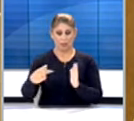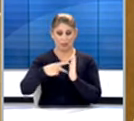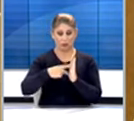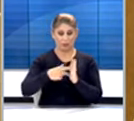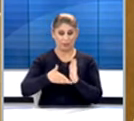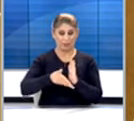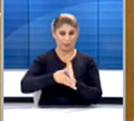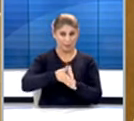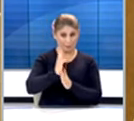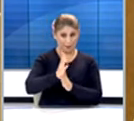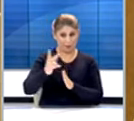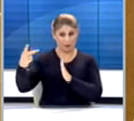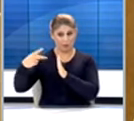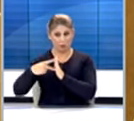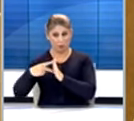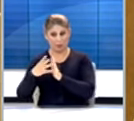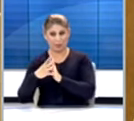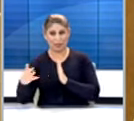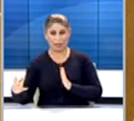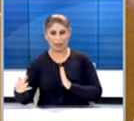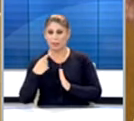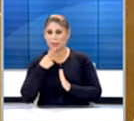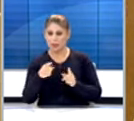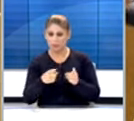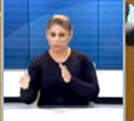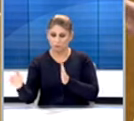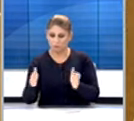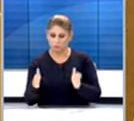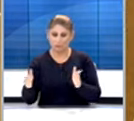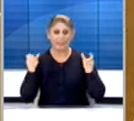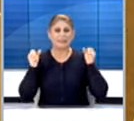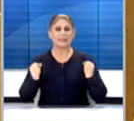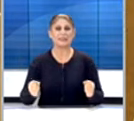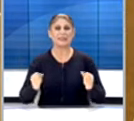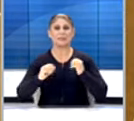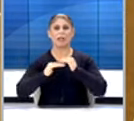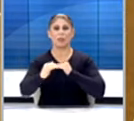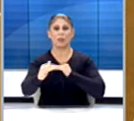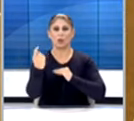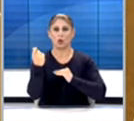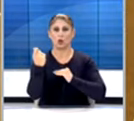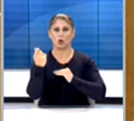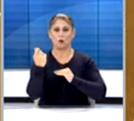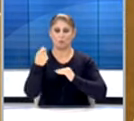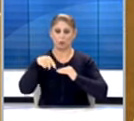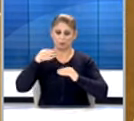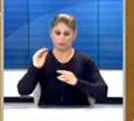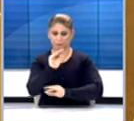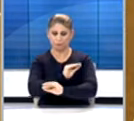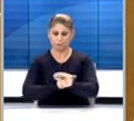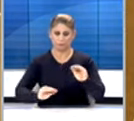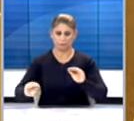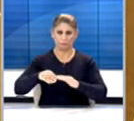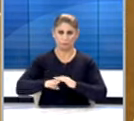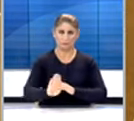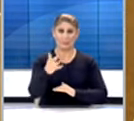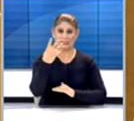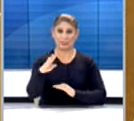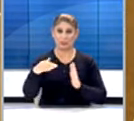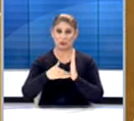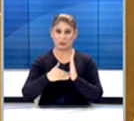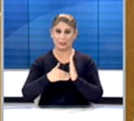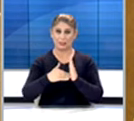15-19 χαρακτηρίζεται από τη σταθεροποίηση της οικονομίας και την ανασυγκρότηση. 400.000 θέσεις εργασίας,